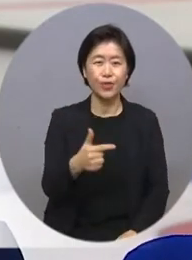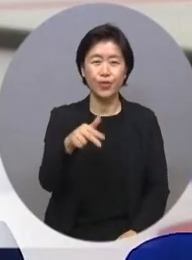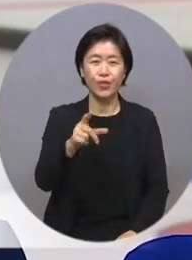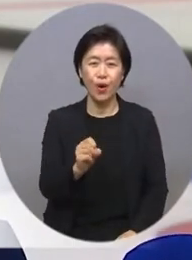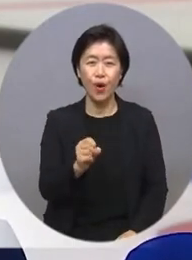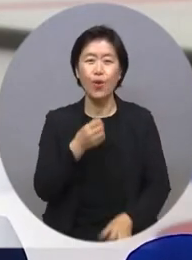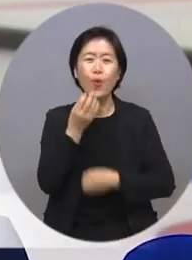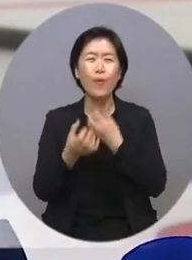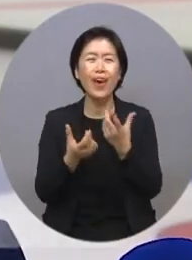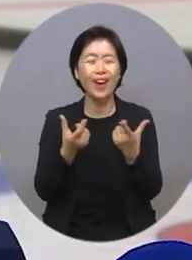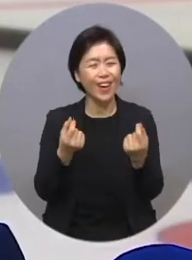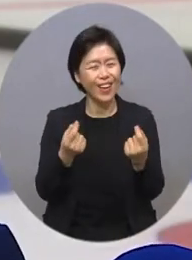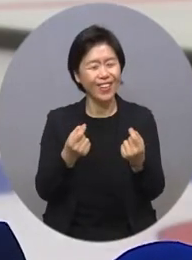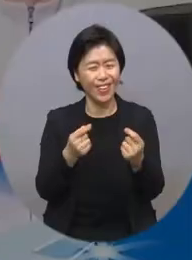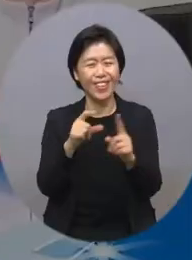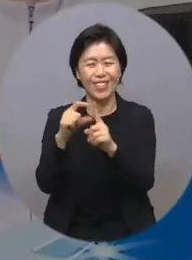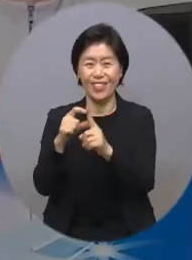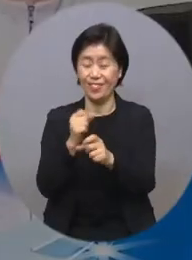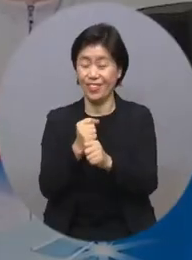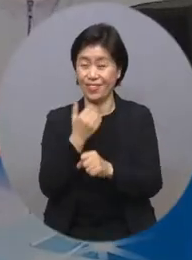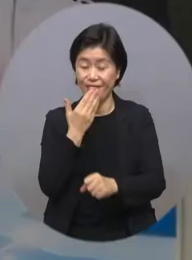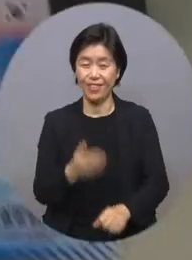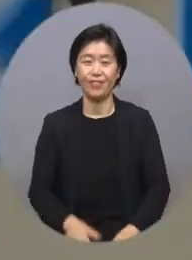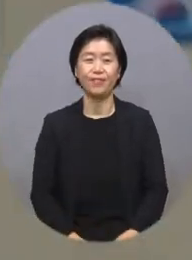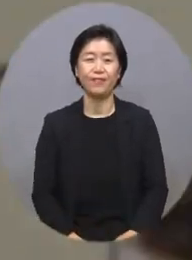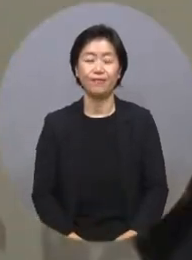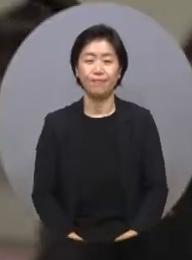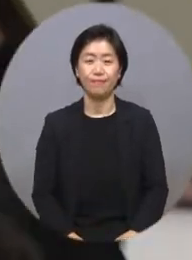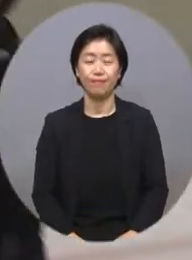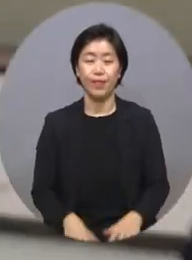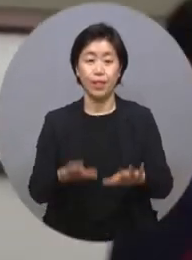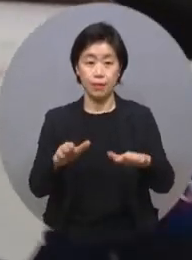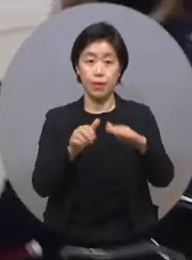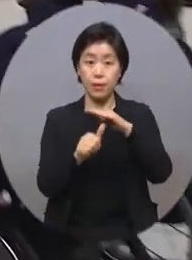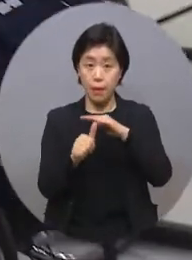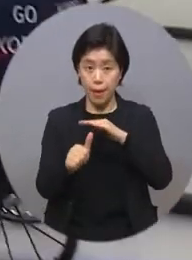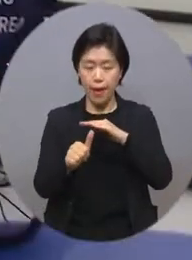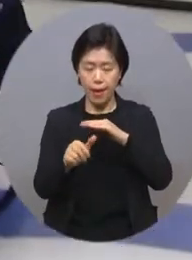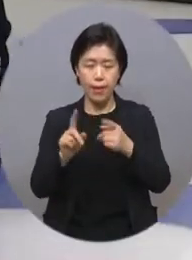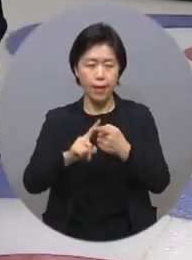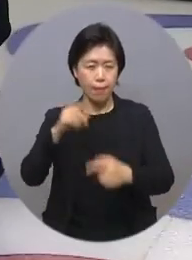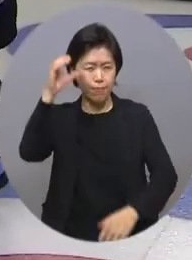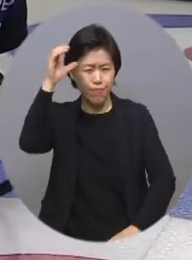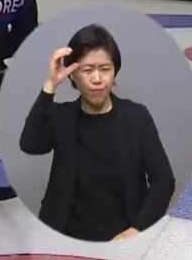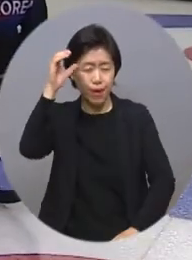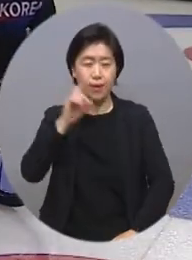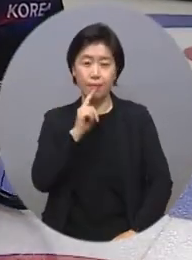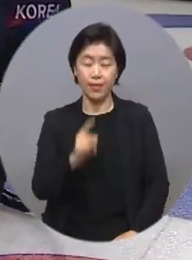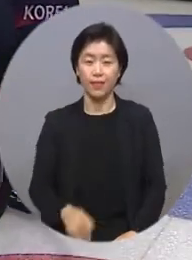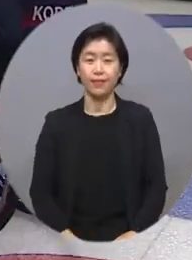되거든요. 그런 얘기도. 이번 대회를 향한 포부도 이어졌습니다.